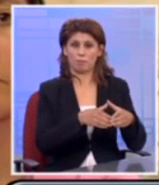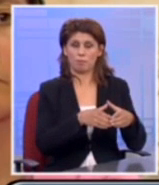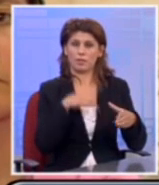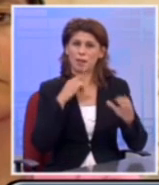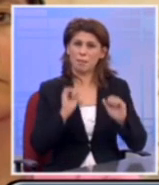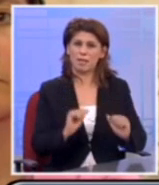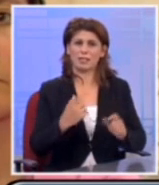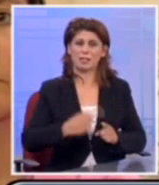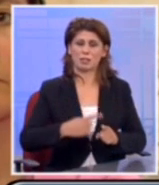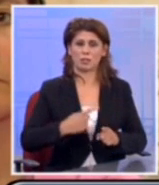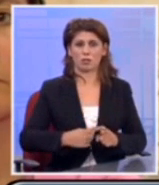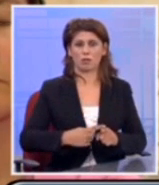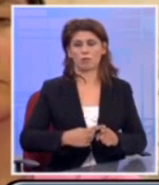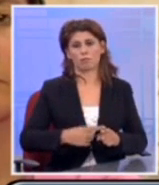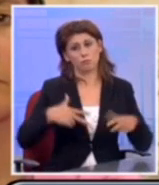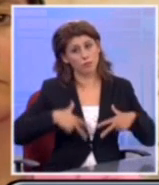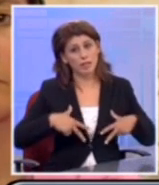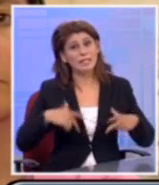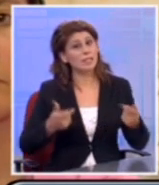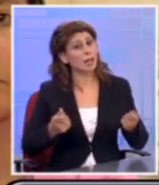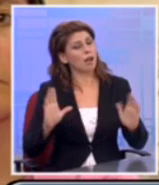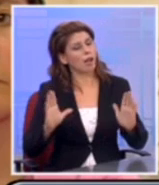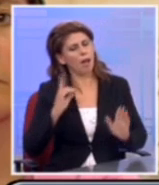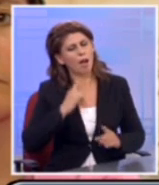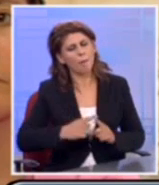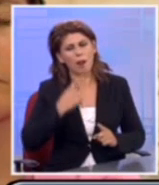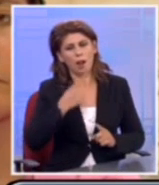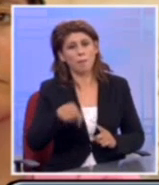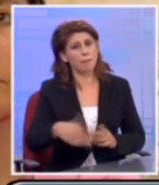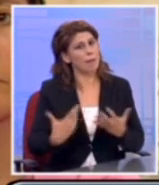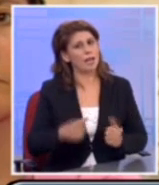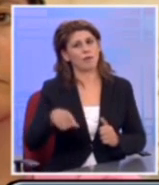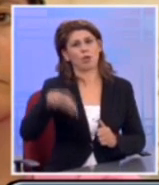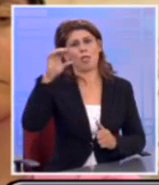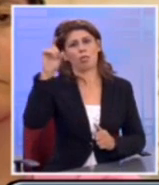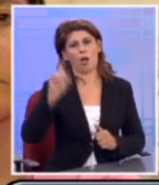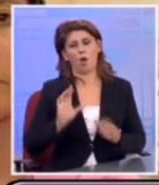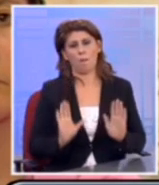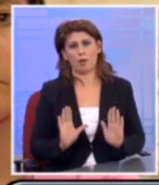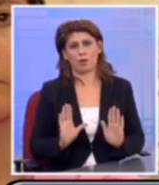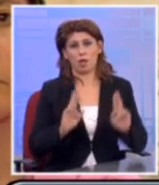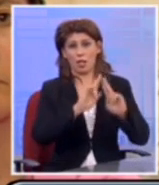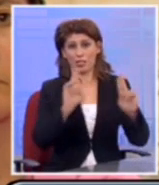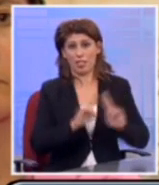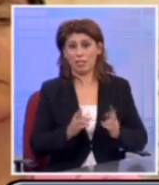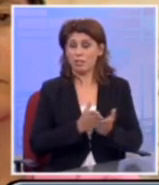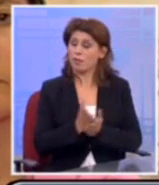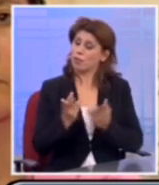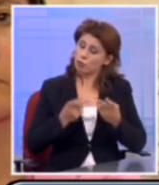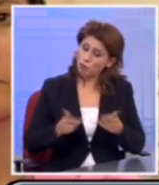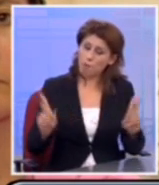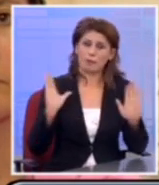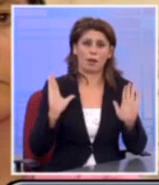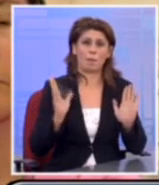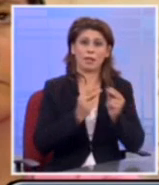ελληνικές αρχές τι πρέπει να κάνουν. Απλώς λέμε ότι υπάρχει εδώ το ενδεχόμενο. Το διεθνές δίκαιο το επιτρέπει και